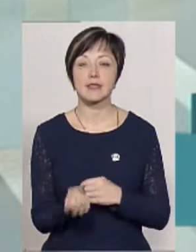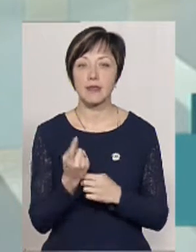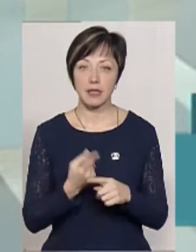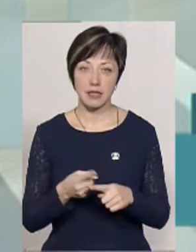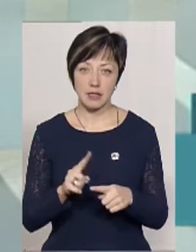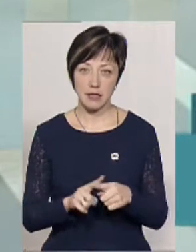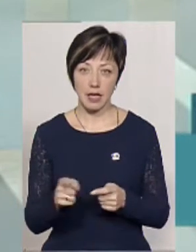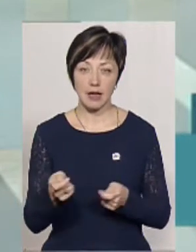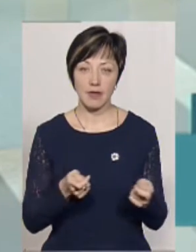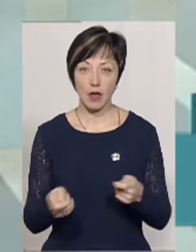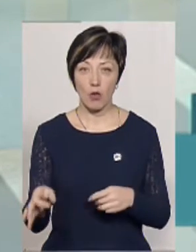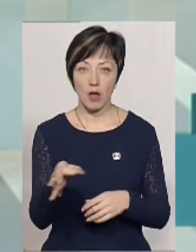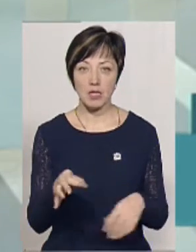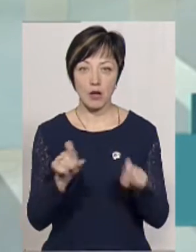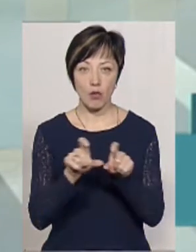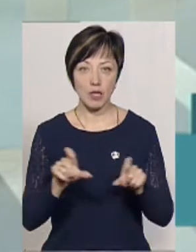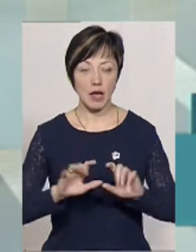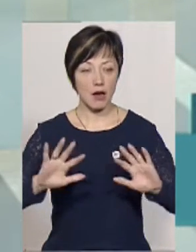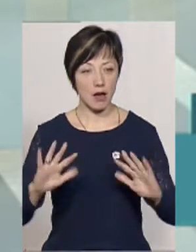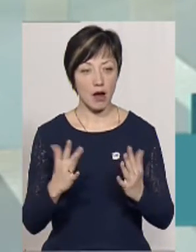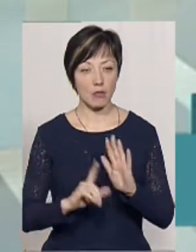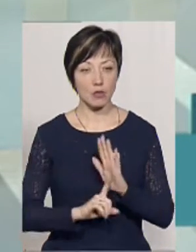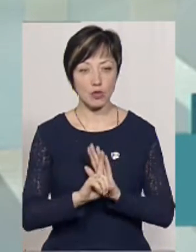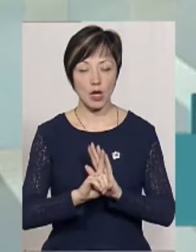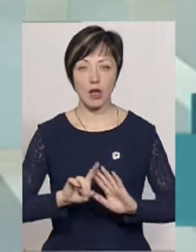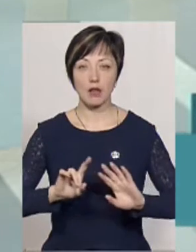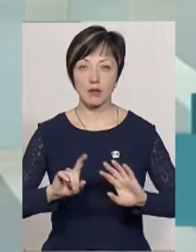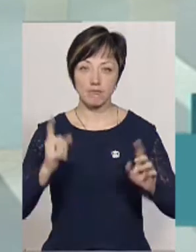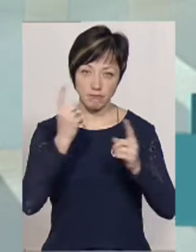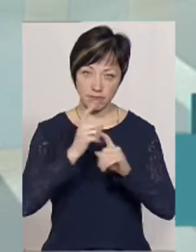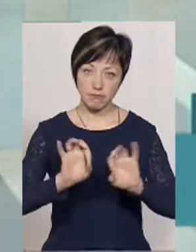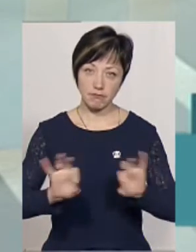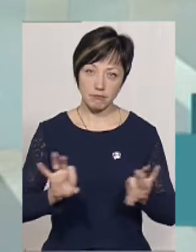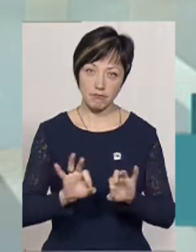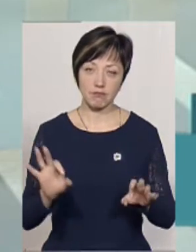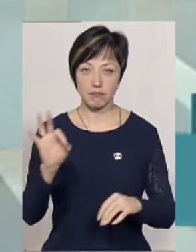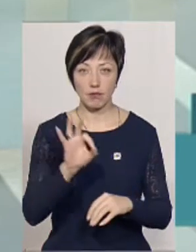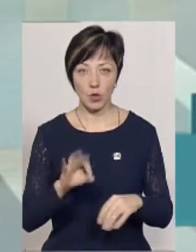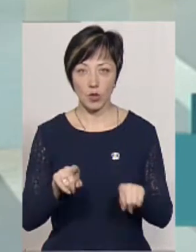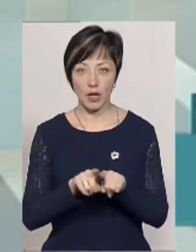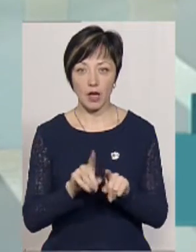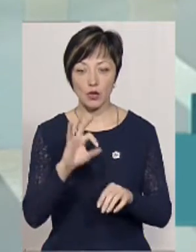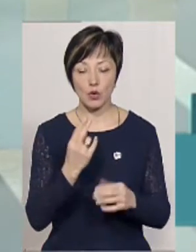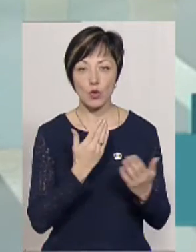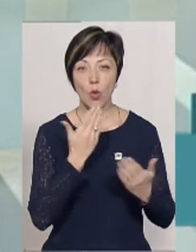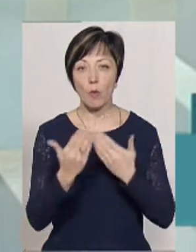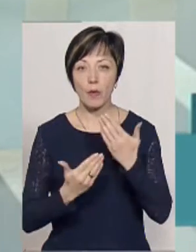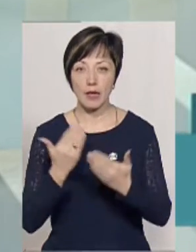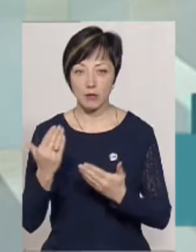тоді керівники обласних установ раптом почали доносити таку інформацію про таке соцопитування